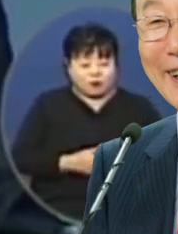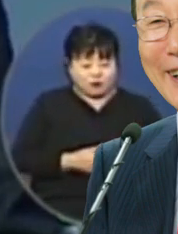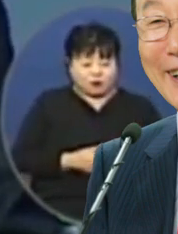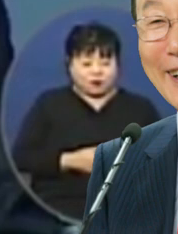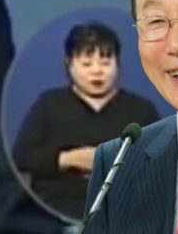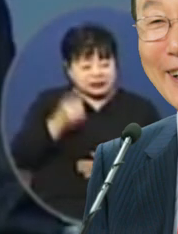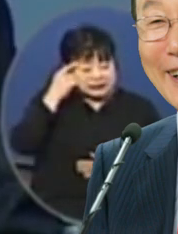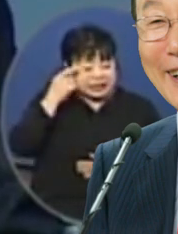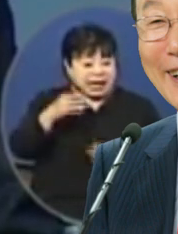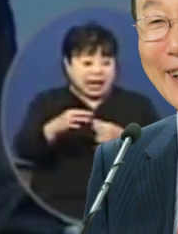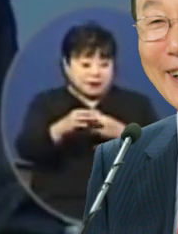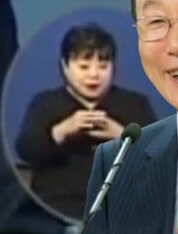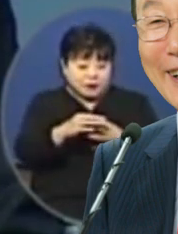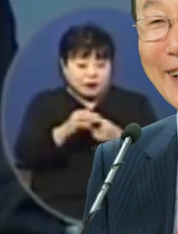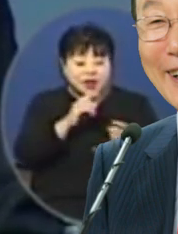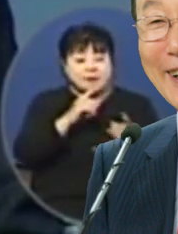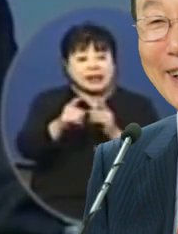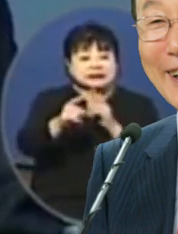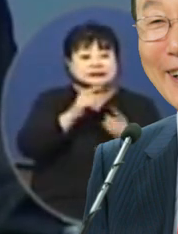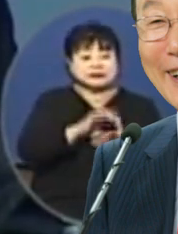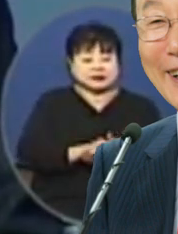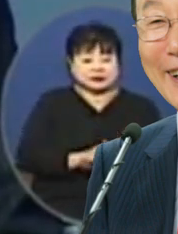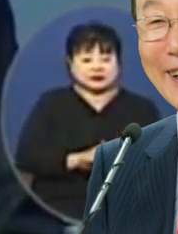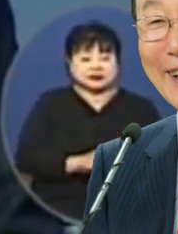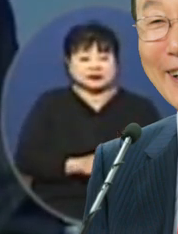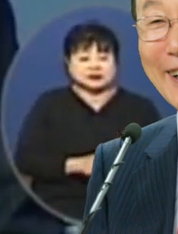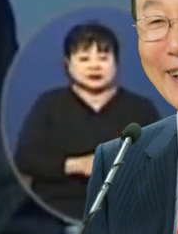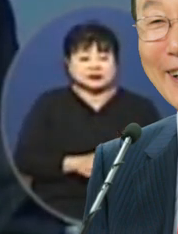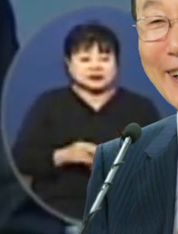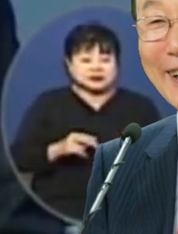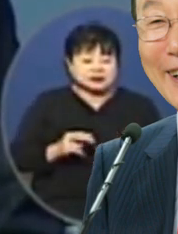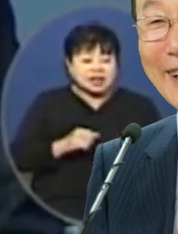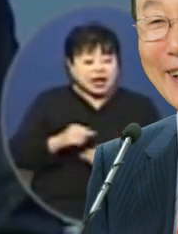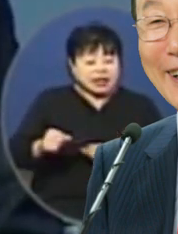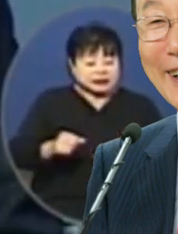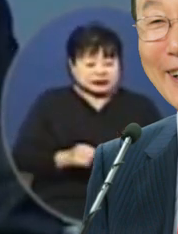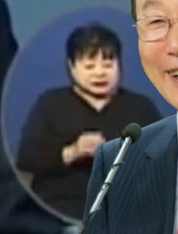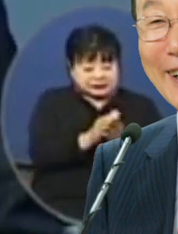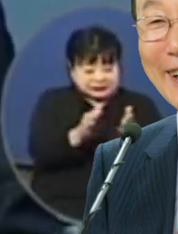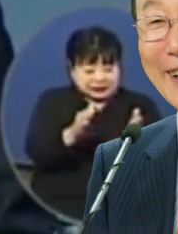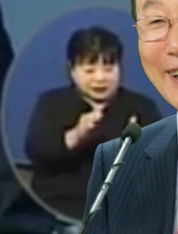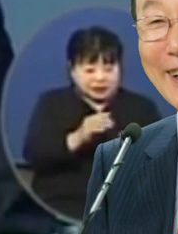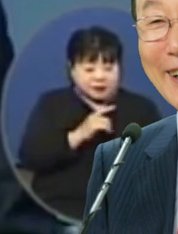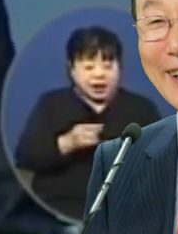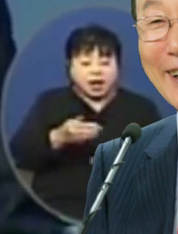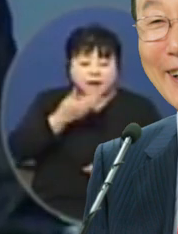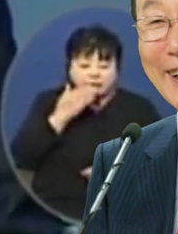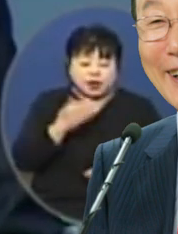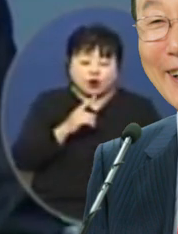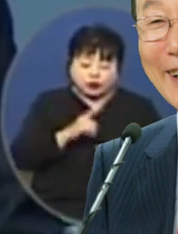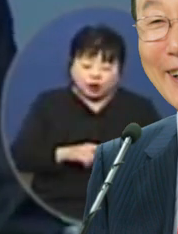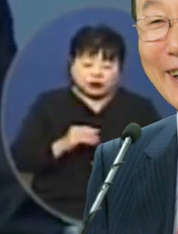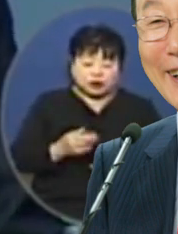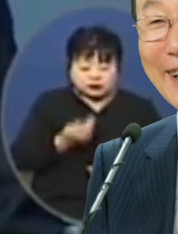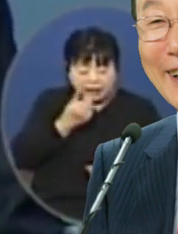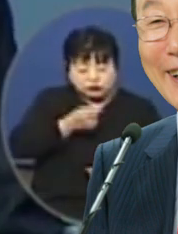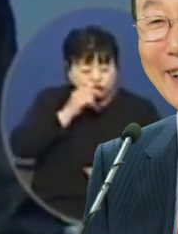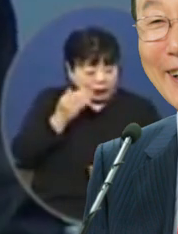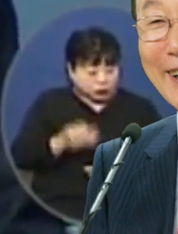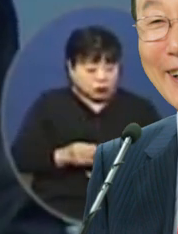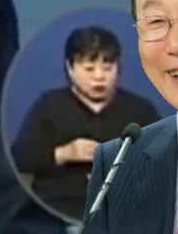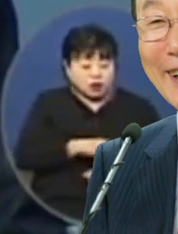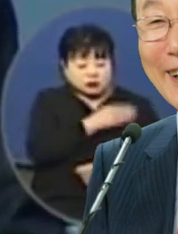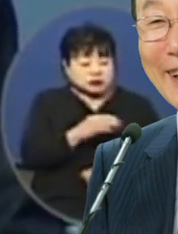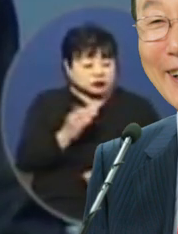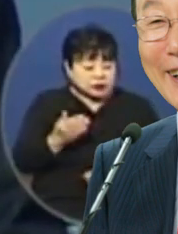그것을 상상하면 말씀이 역사하기 시작하는 것입니다. 말씀이 밥도 되고 떡도 되고 생수도 되고